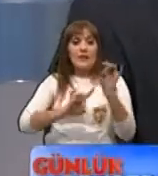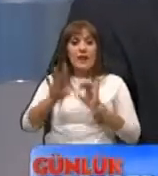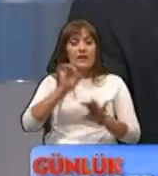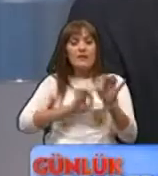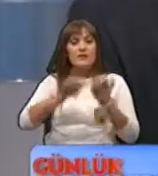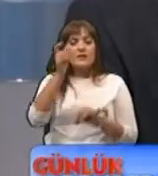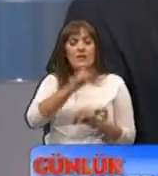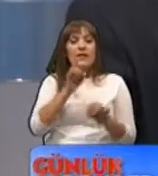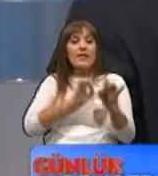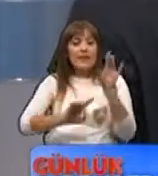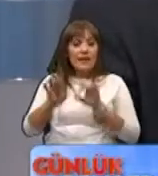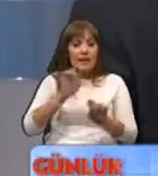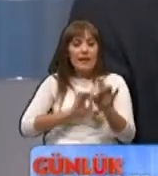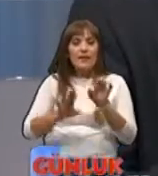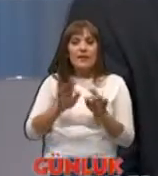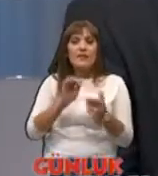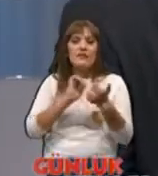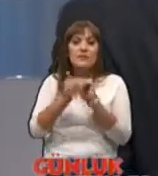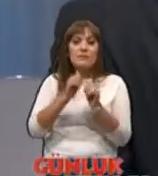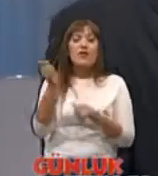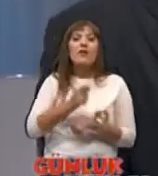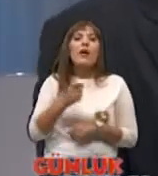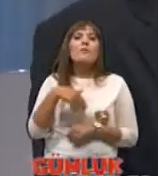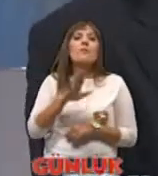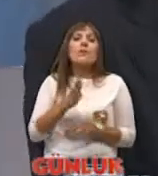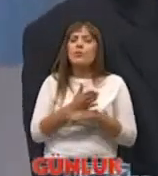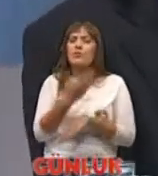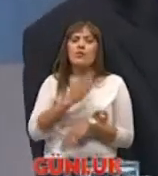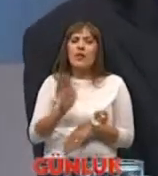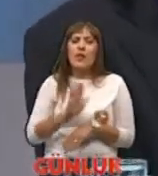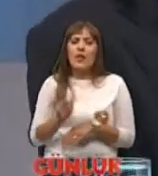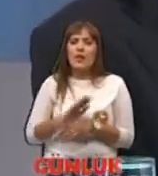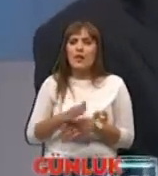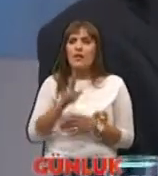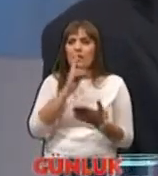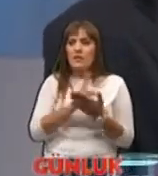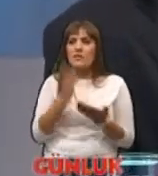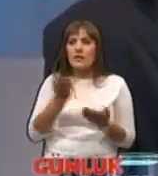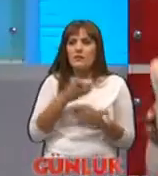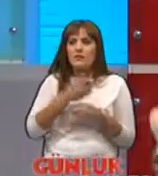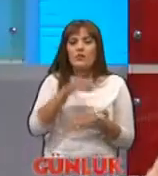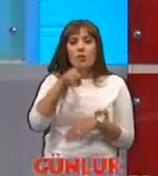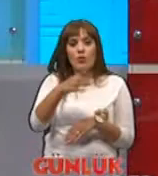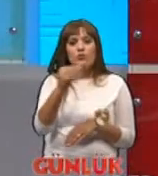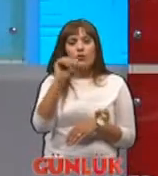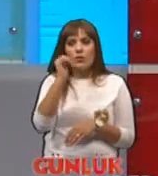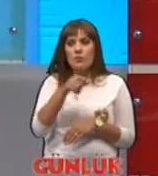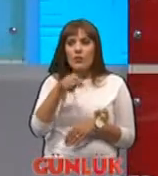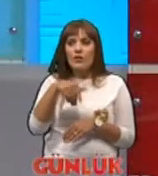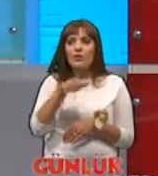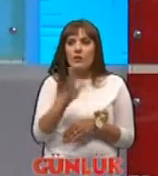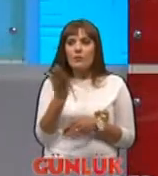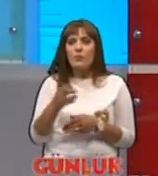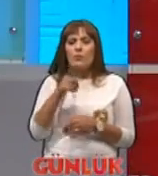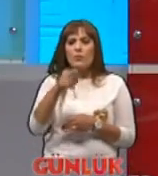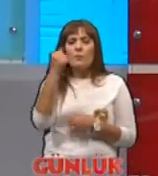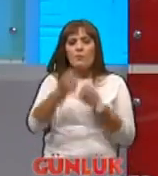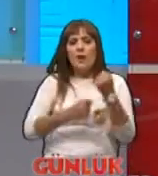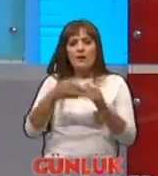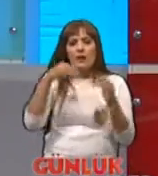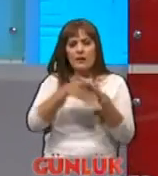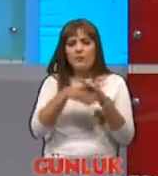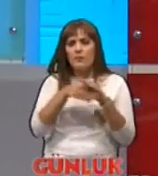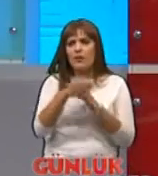diyetisyen veya diyet veya spor yapmadan mümkün değil hemen hemen. Kesinlikle aslında işte o da önemli öyle değil mi? Yani bu makinalara